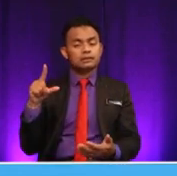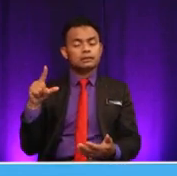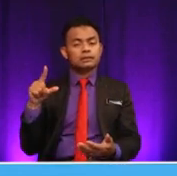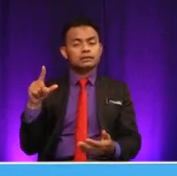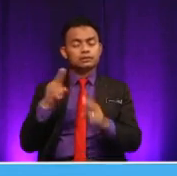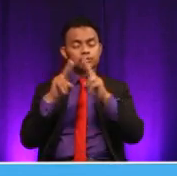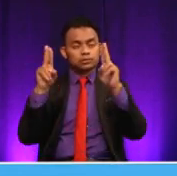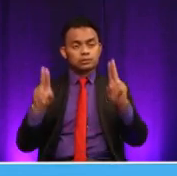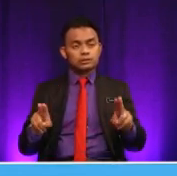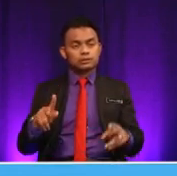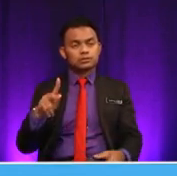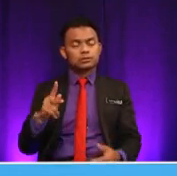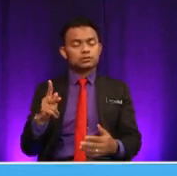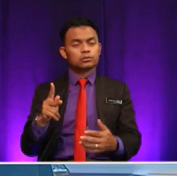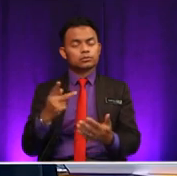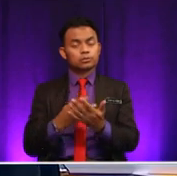Ujang